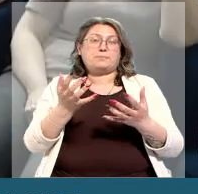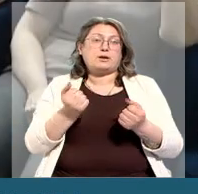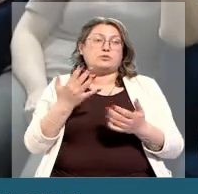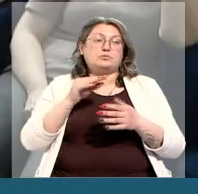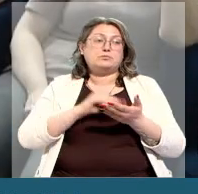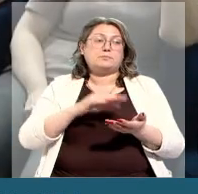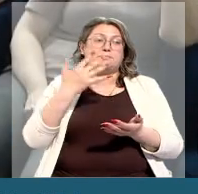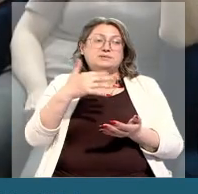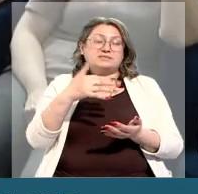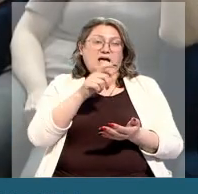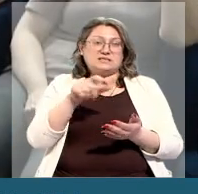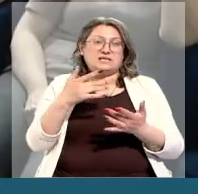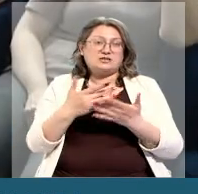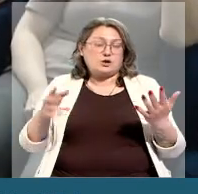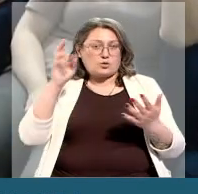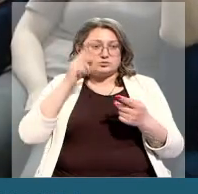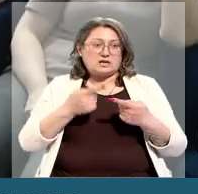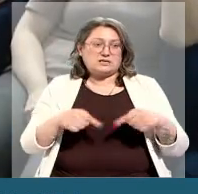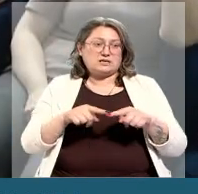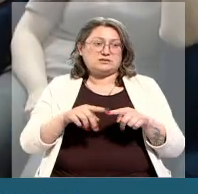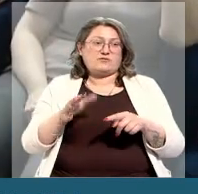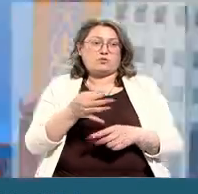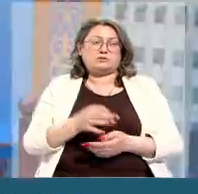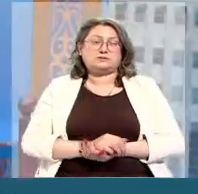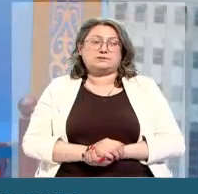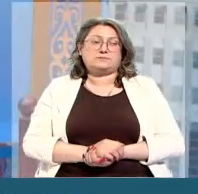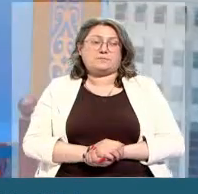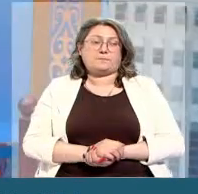50 пресс-секретарей из различных государственных учреждений области.